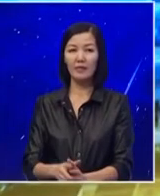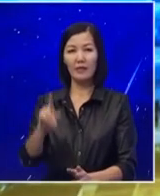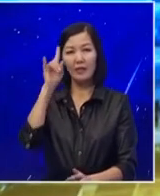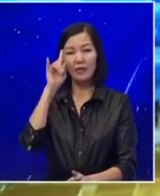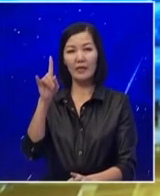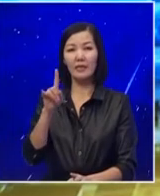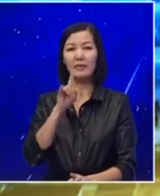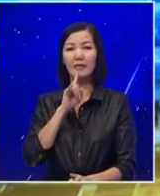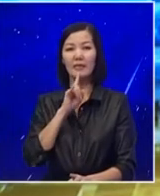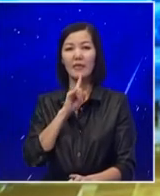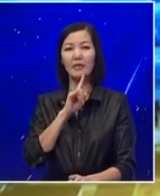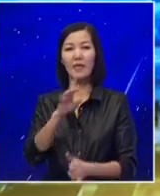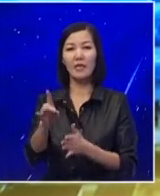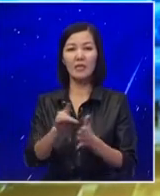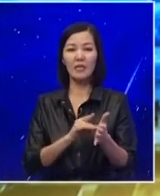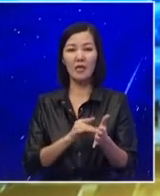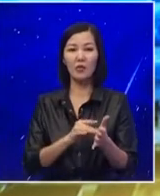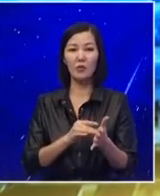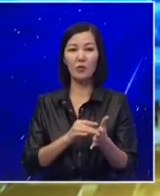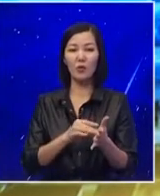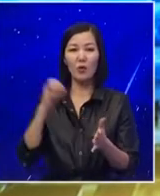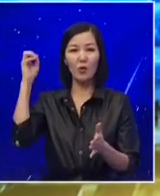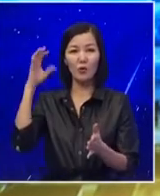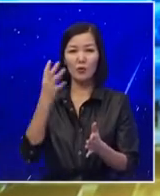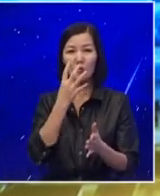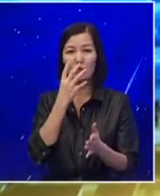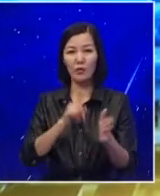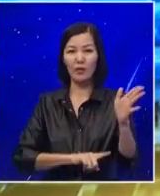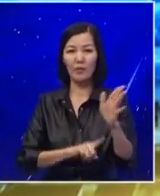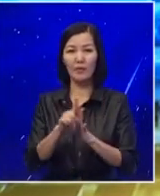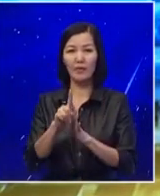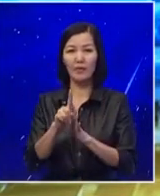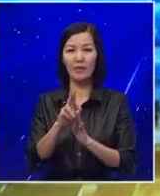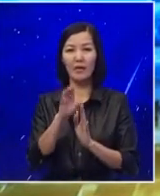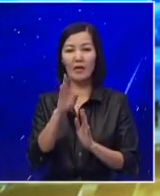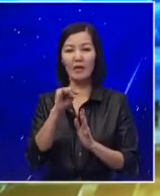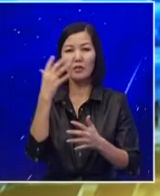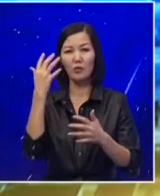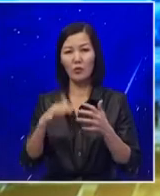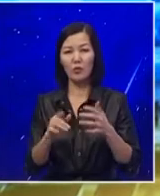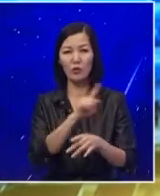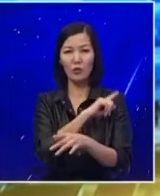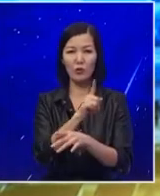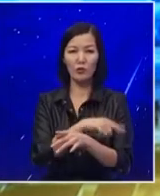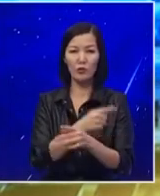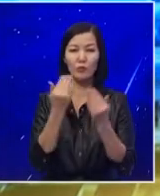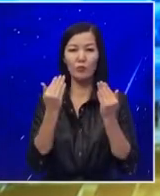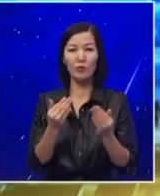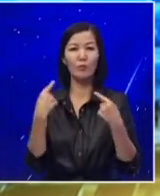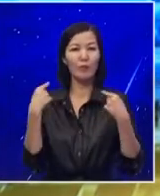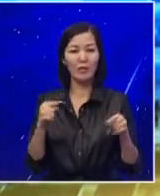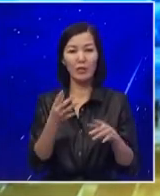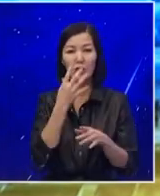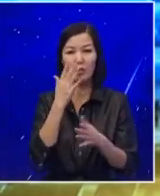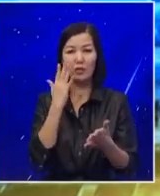Қыстағы көктем елімізде күн райы күрт жылынып кетті. Әдетте қаңтардың ортасында күшейетін аяз бүгін басқаша кейіп танытып